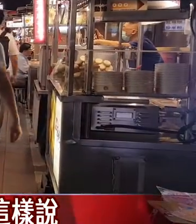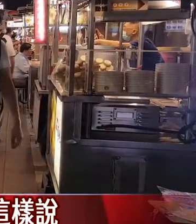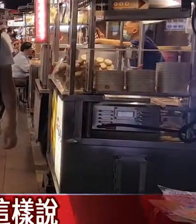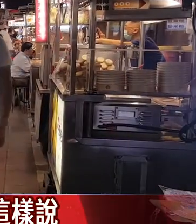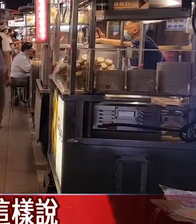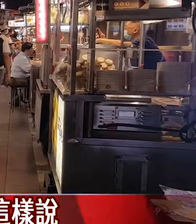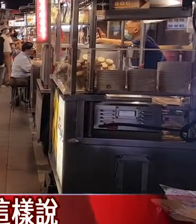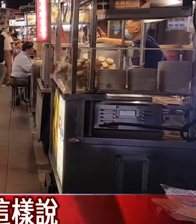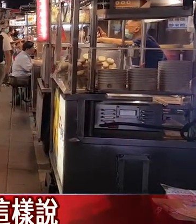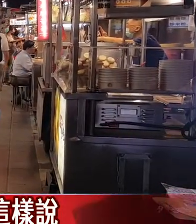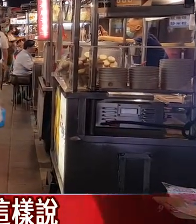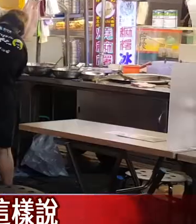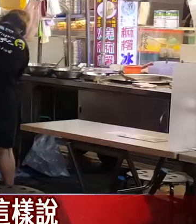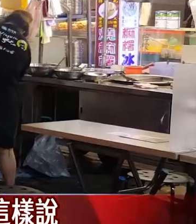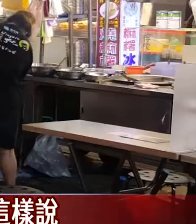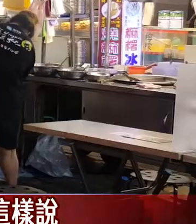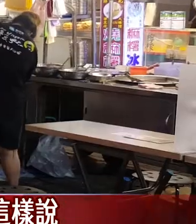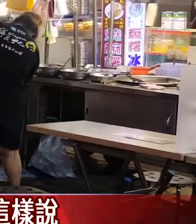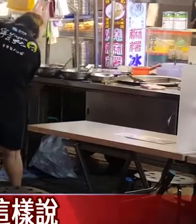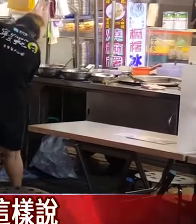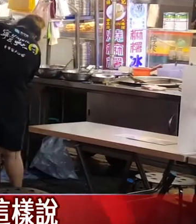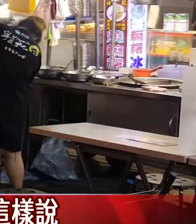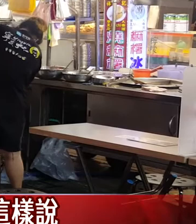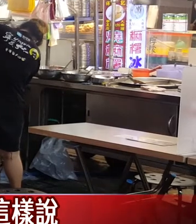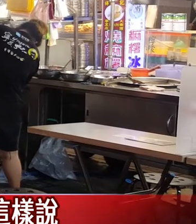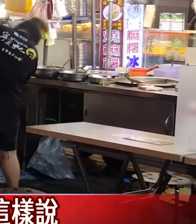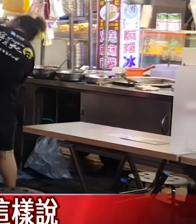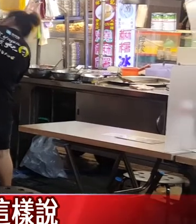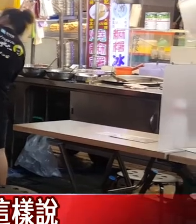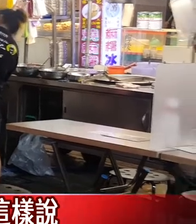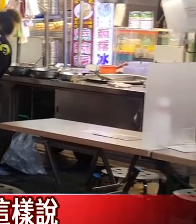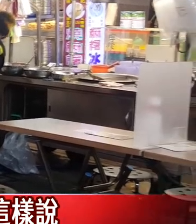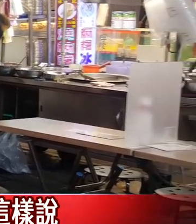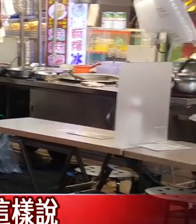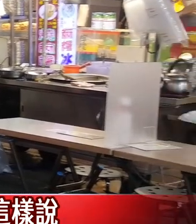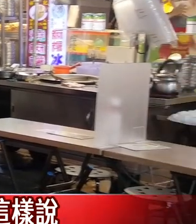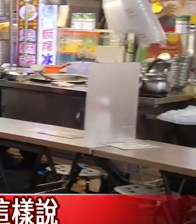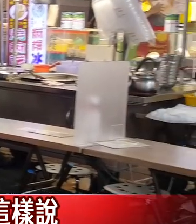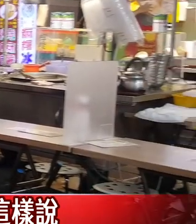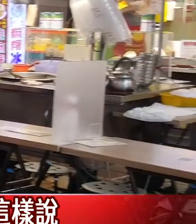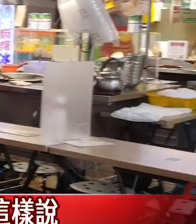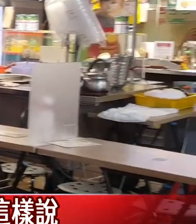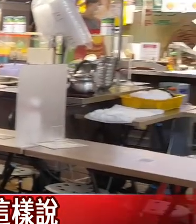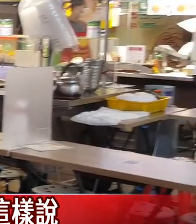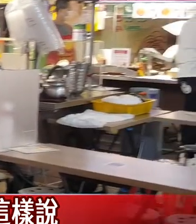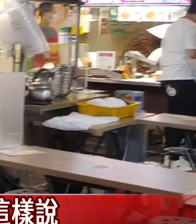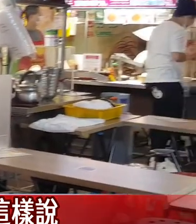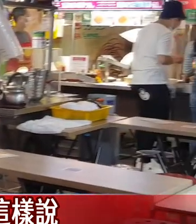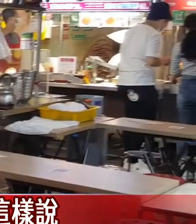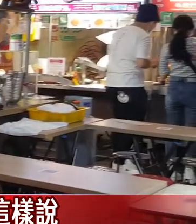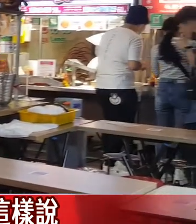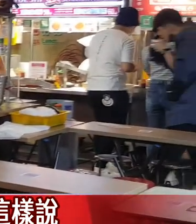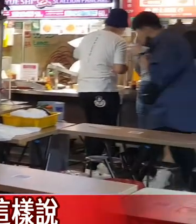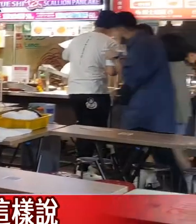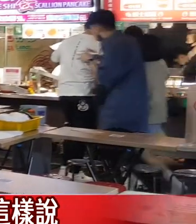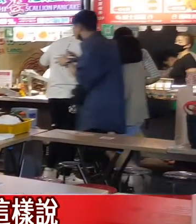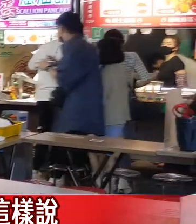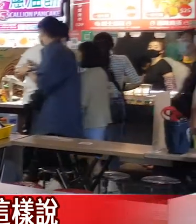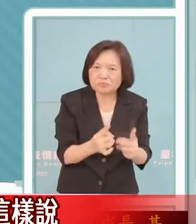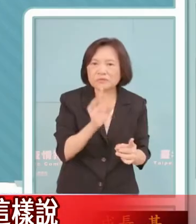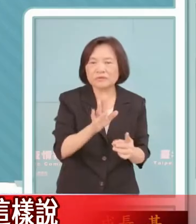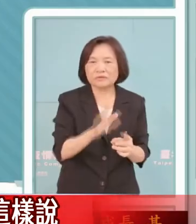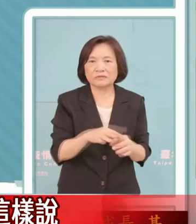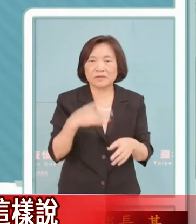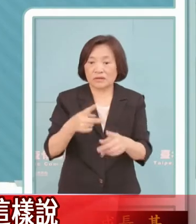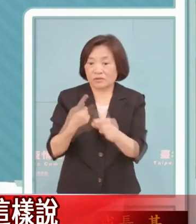懂，但在目前还没有完全解封的情况下，质疑发放振兴券、美食券有用吗？ 去年的